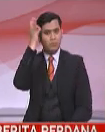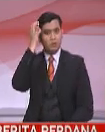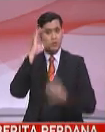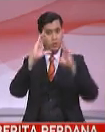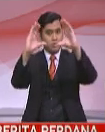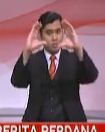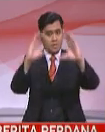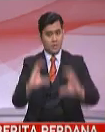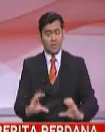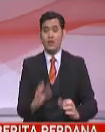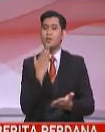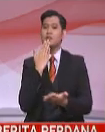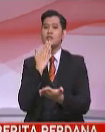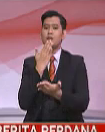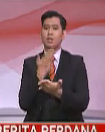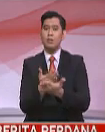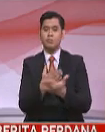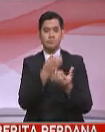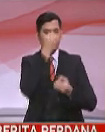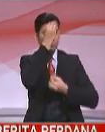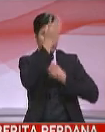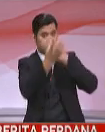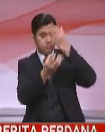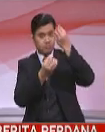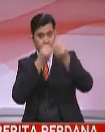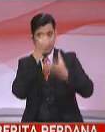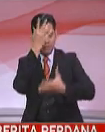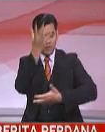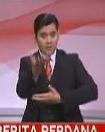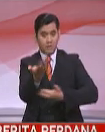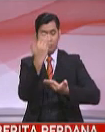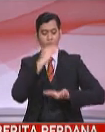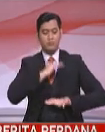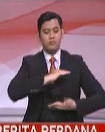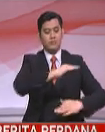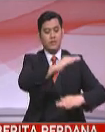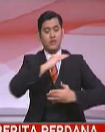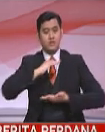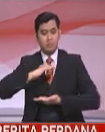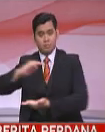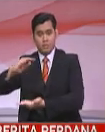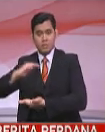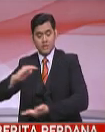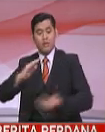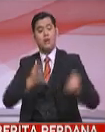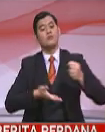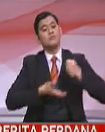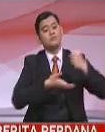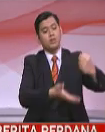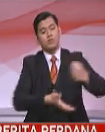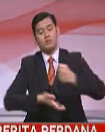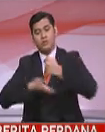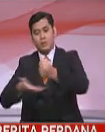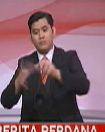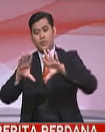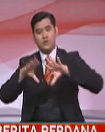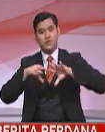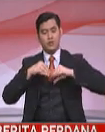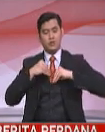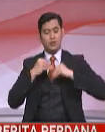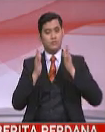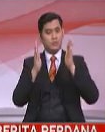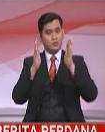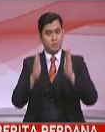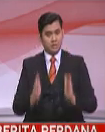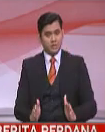kaedah terbaik untuk memaklumkan notifikasi penyampaian bantuan kepada penerima bantuan menerusi